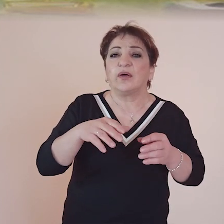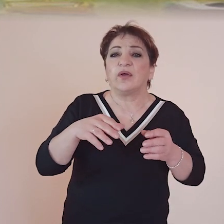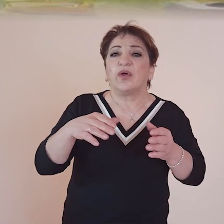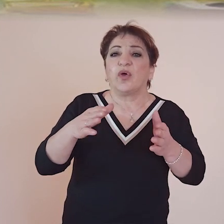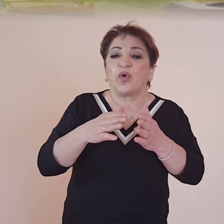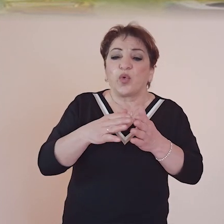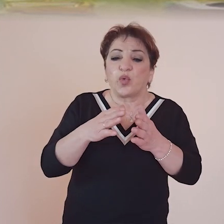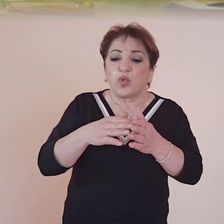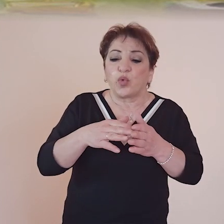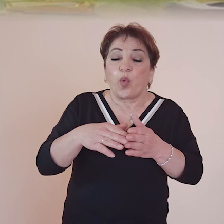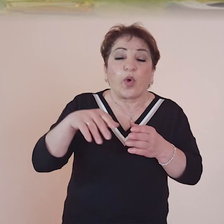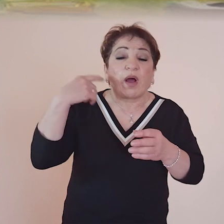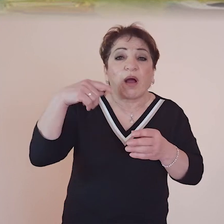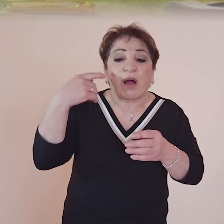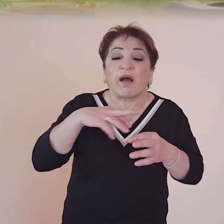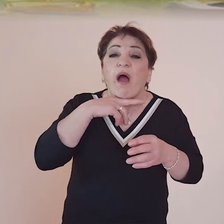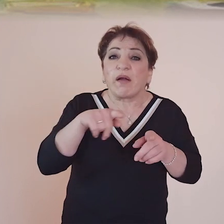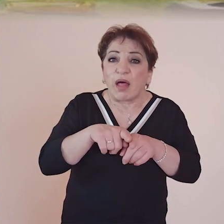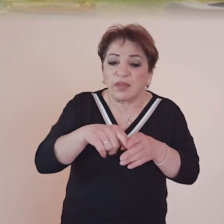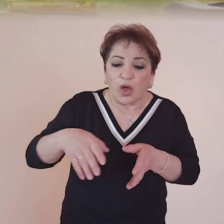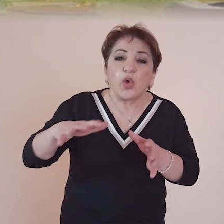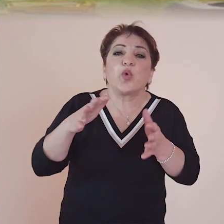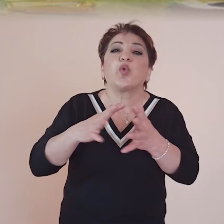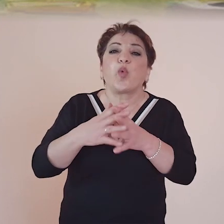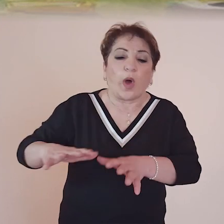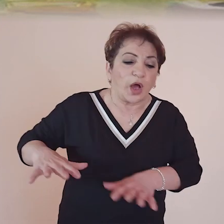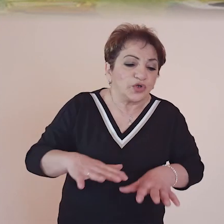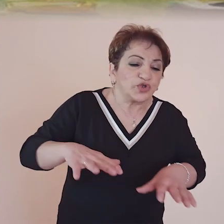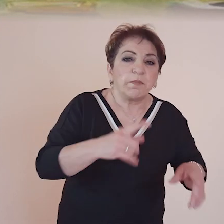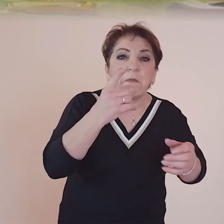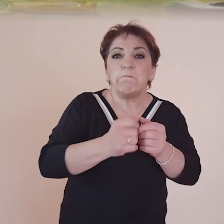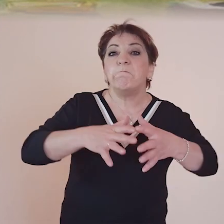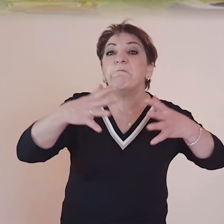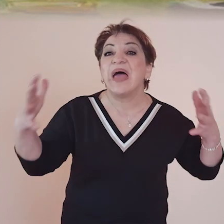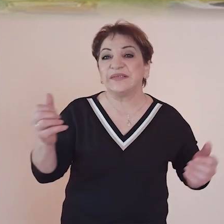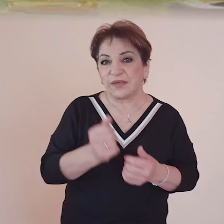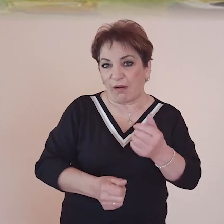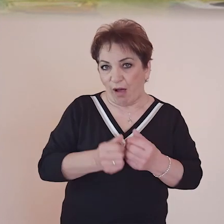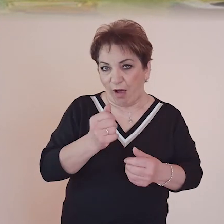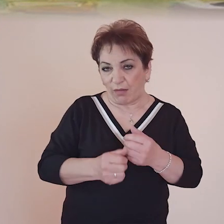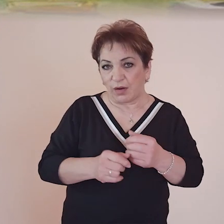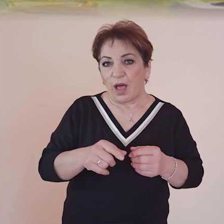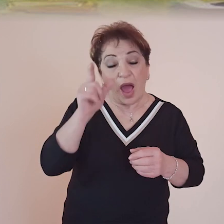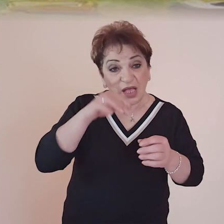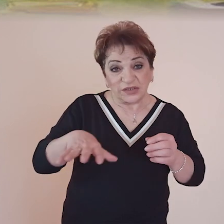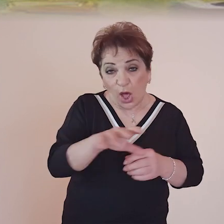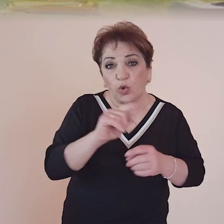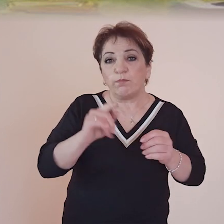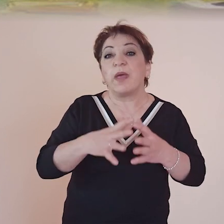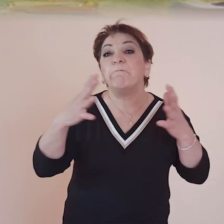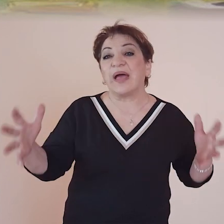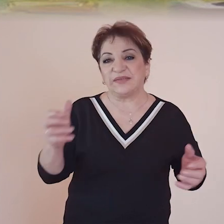մի մեծ կար։ Գունավոր է ու խելար Հայաստանում ամեն կար։ Ինչ է կարծում։